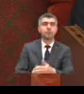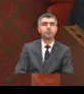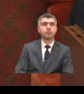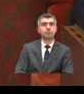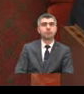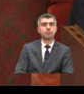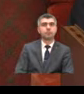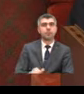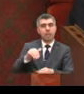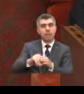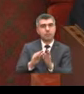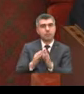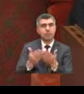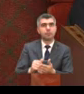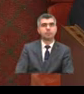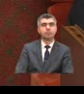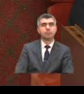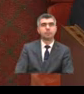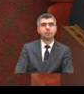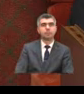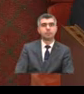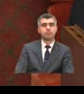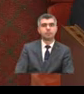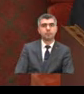تعقيب المجموعه النيابيه للتقدم الشراكيه، تفضل سيد النائب.